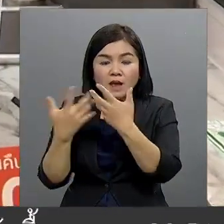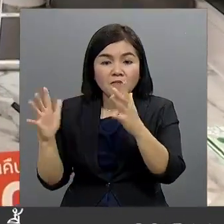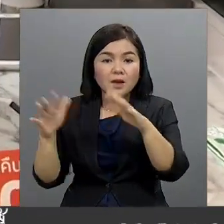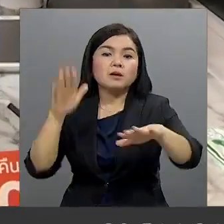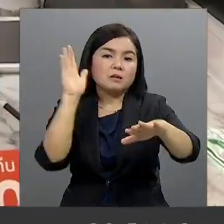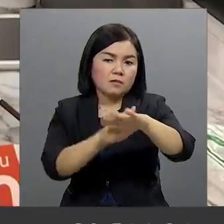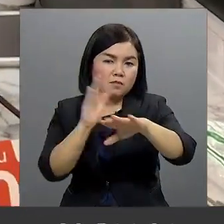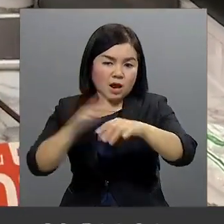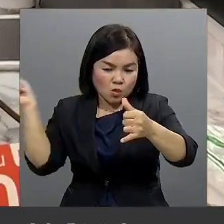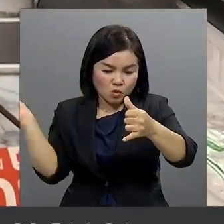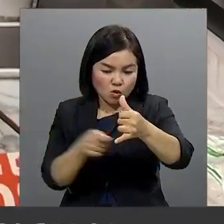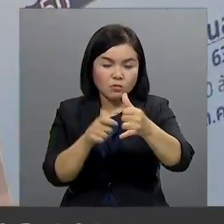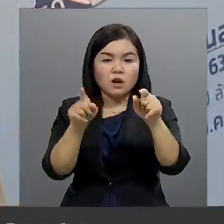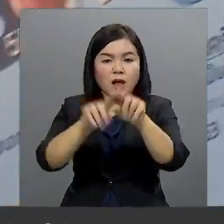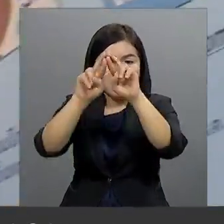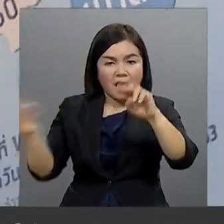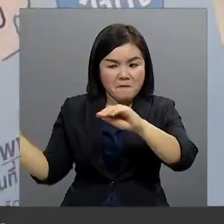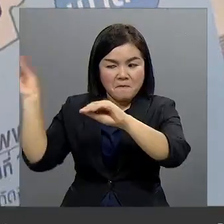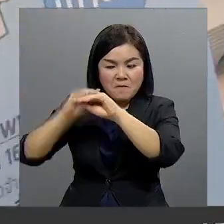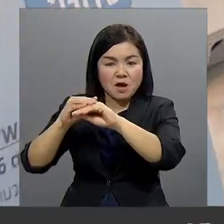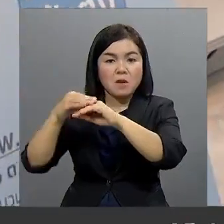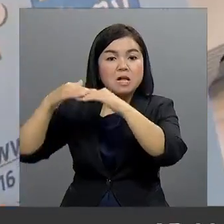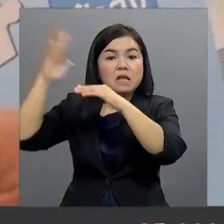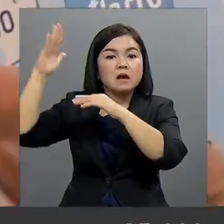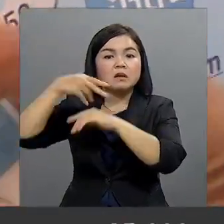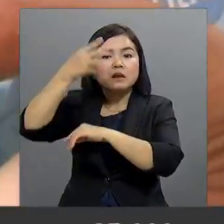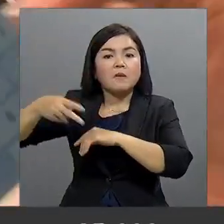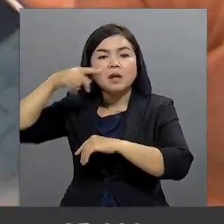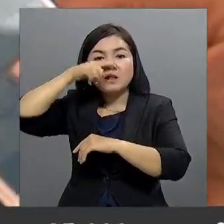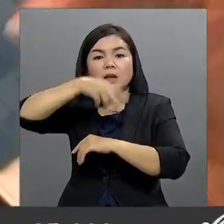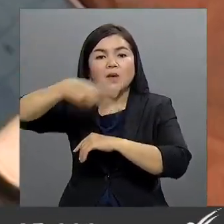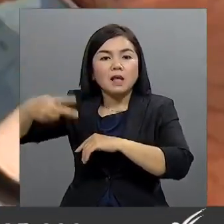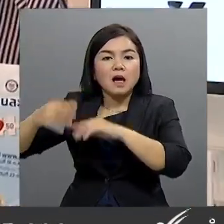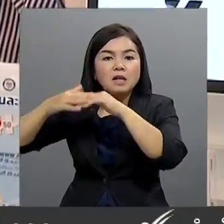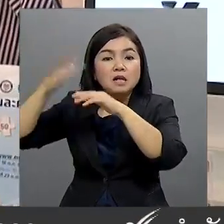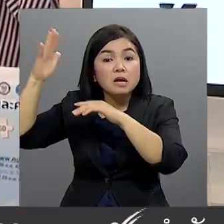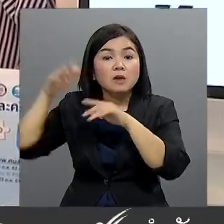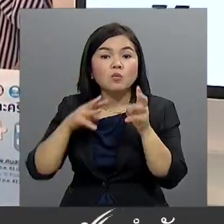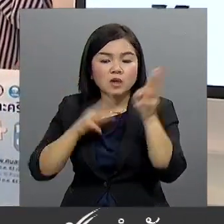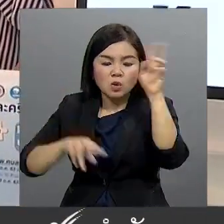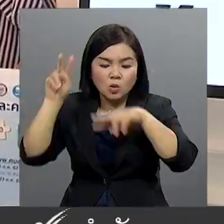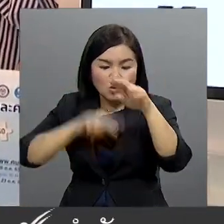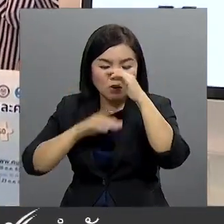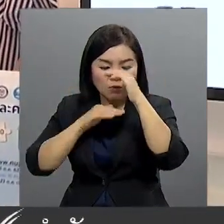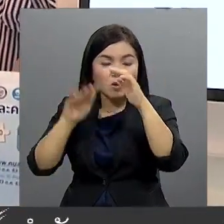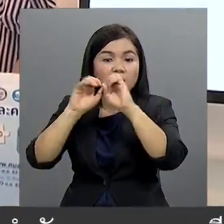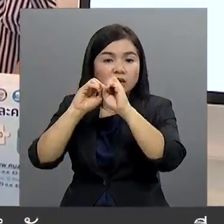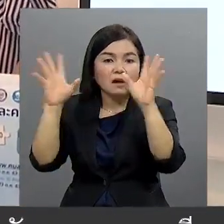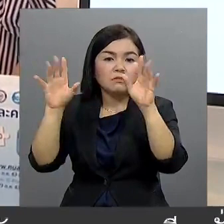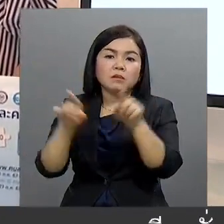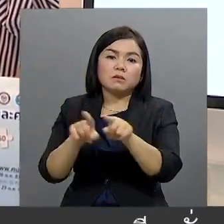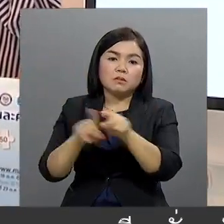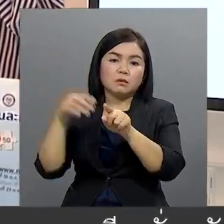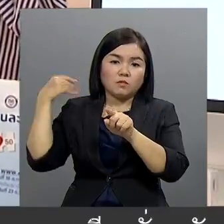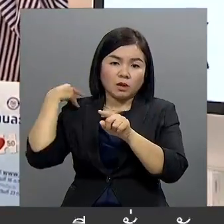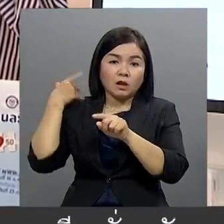ษใน กรณีของการแดงป้ายราคาดวยภาษาทัยนะคะ เพื่ให้ลูกค้านั่สามารถ รวจสบราคาไดอย่ชัดเจนนะคะในเรื่องของ